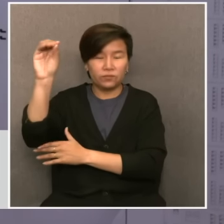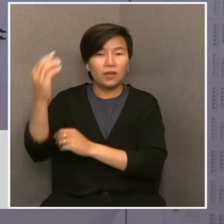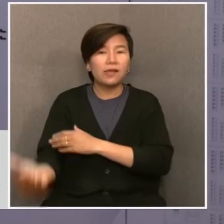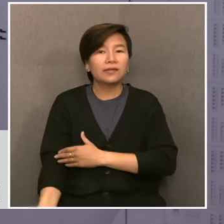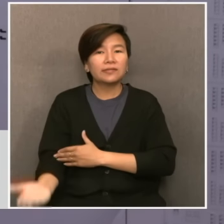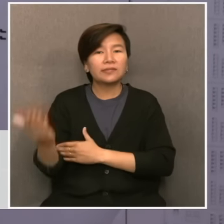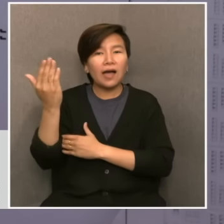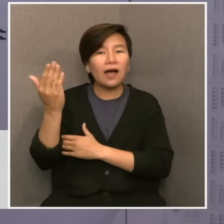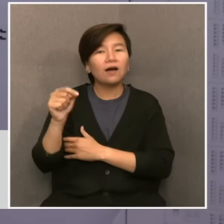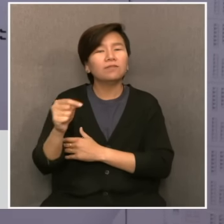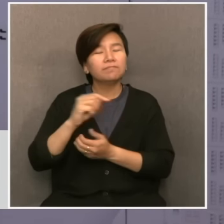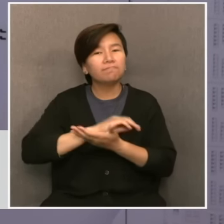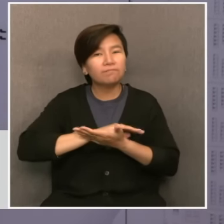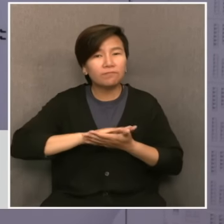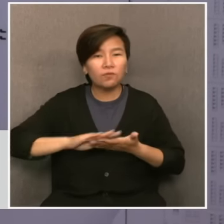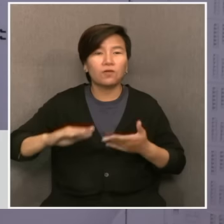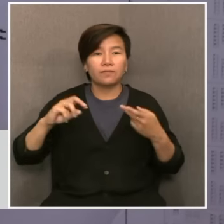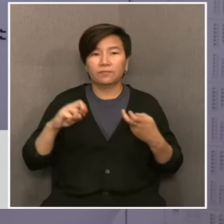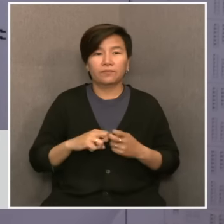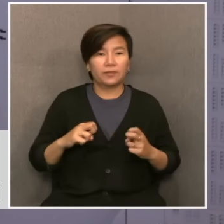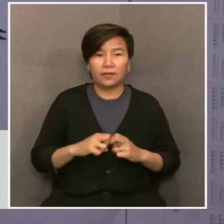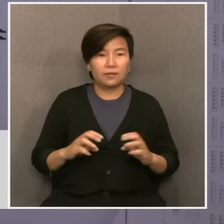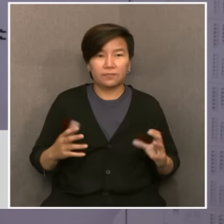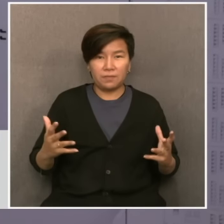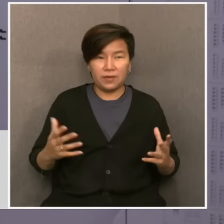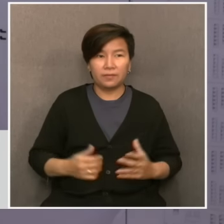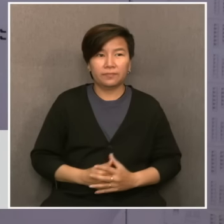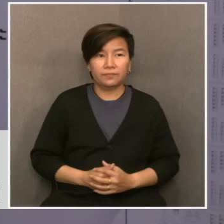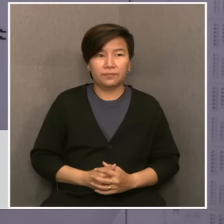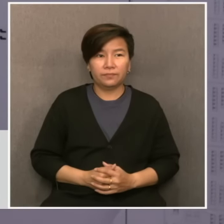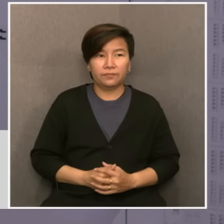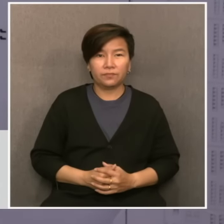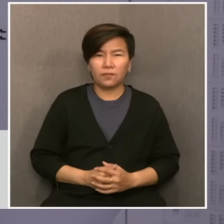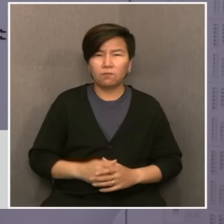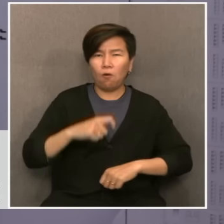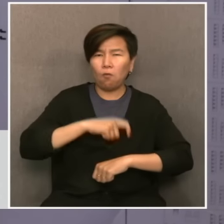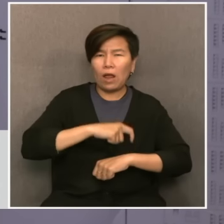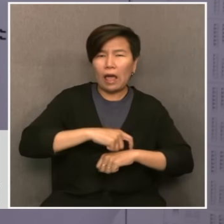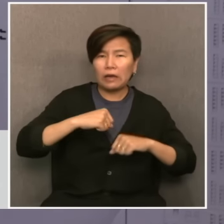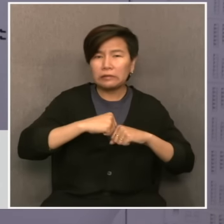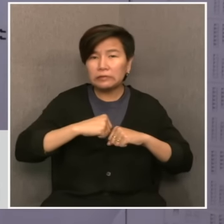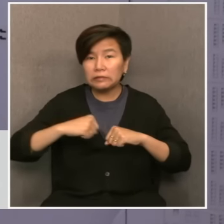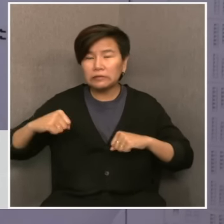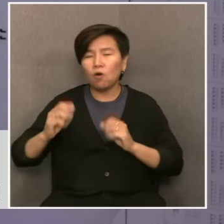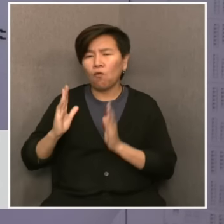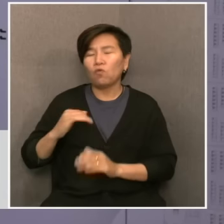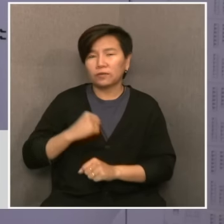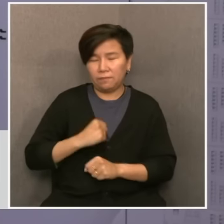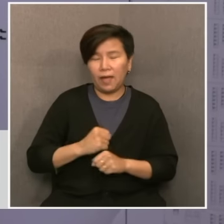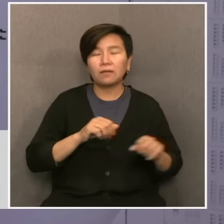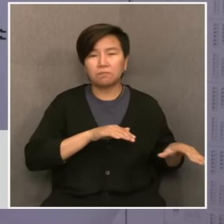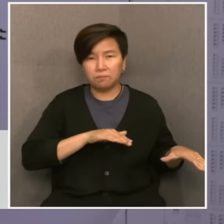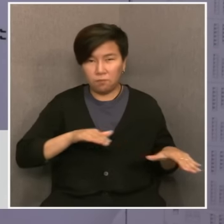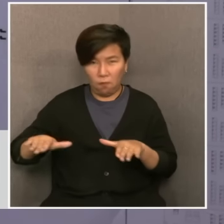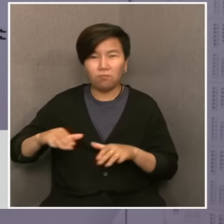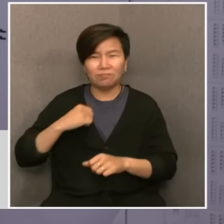ว่าเป็นไปด้วยความเรียบร้อยในขณะเดียวกันหากเกิดการเลือกยืดเยื้อเจ้าหน้าที่ก็พร้อมที่จะทำหน้าที่และก็มี